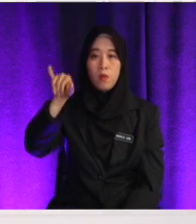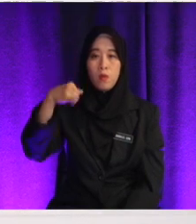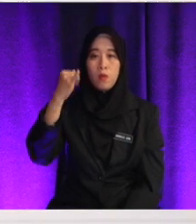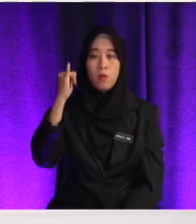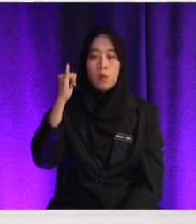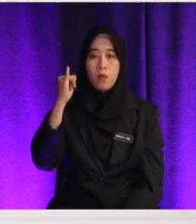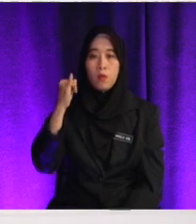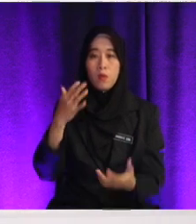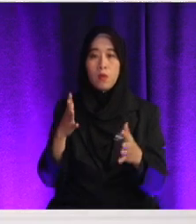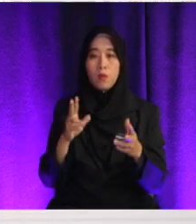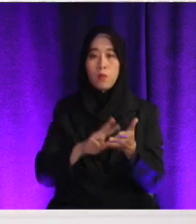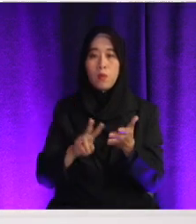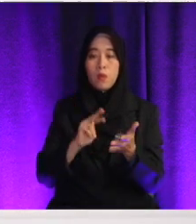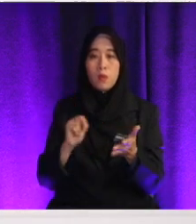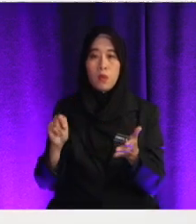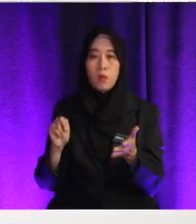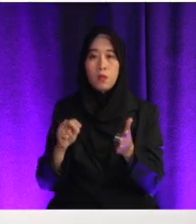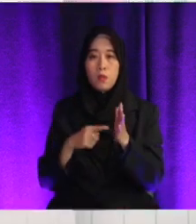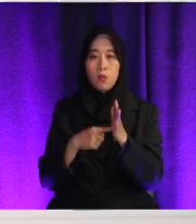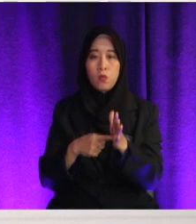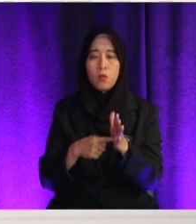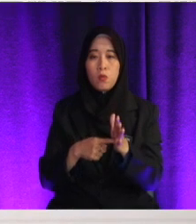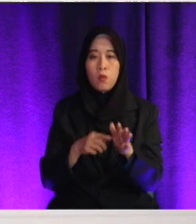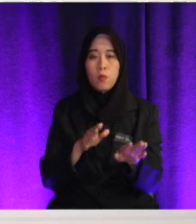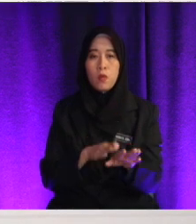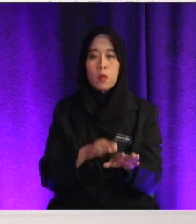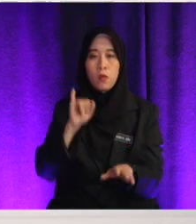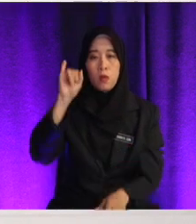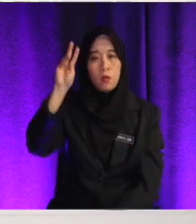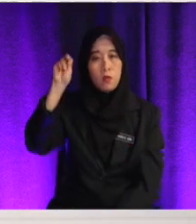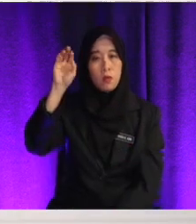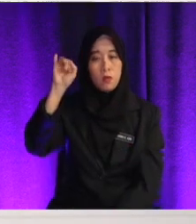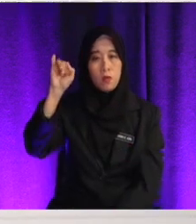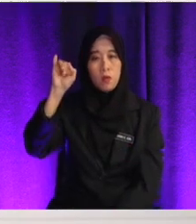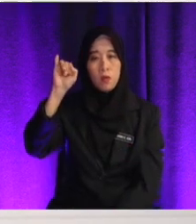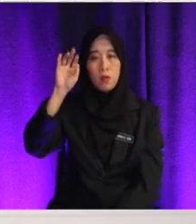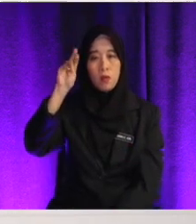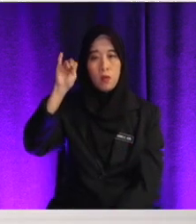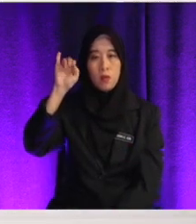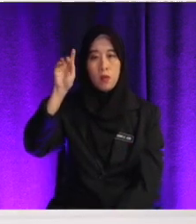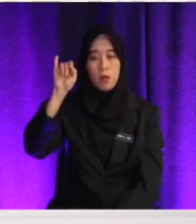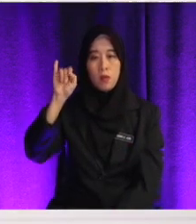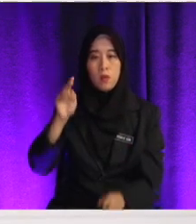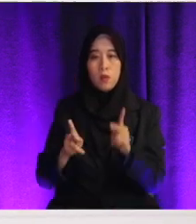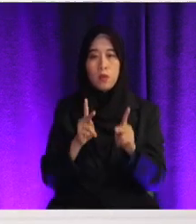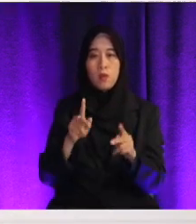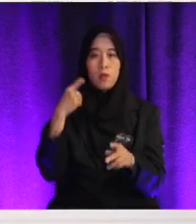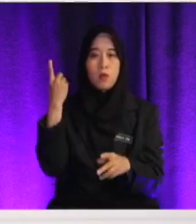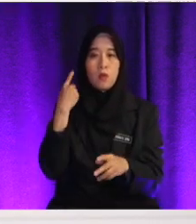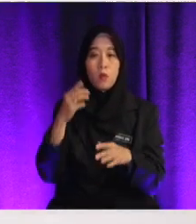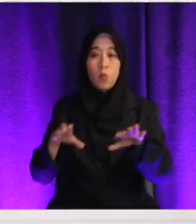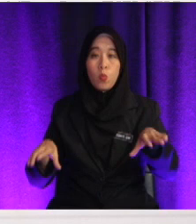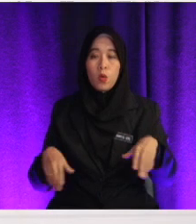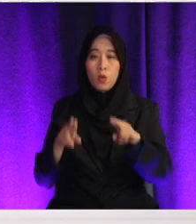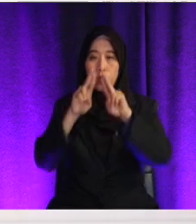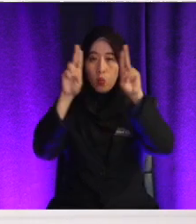adalah merujuk kepada infinity, menunjukkan fuse cartridge dalam keadaan rosak. Jawapannya? Kalau kita selalu buat uji kaji ni, kita tahu dah